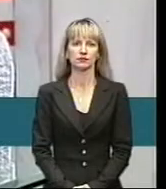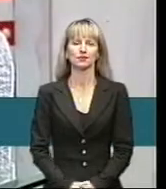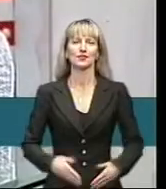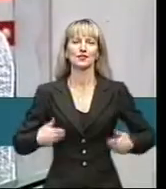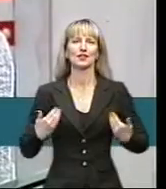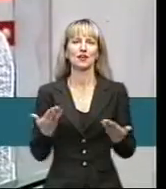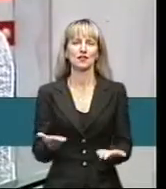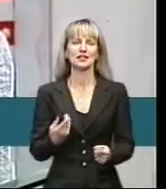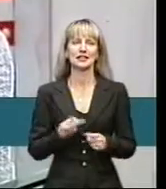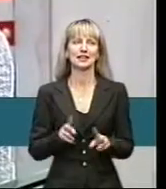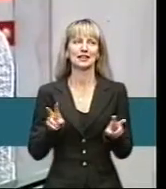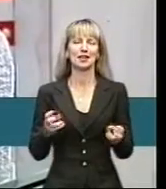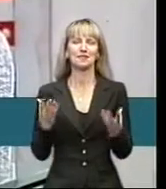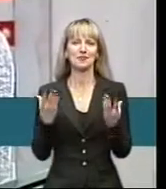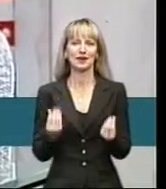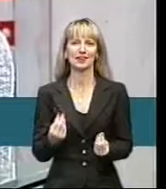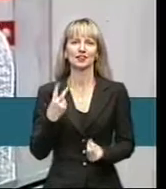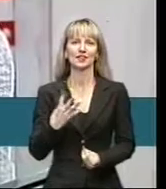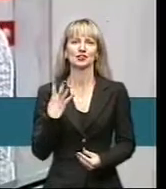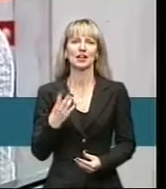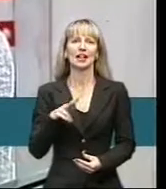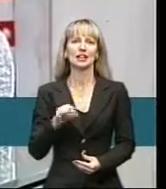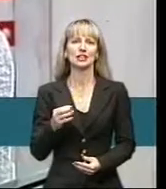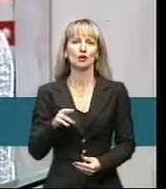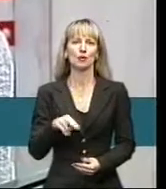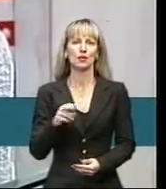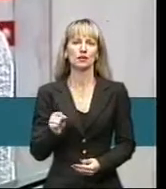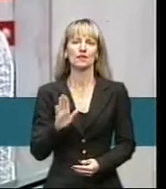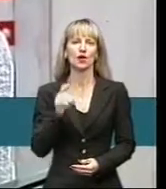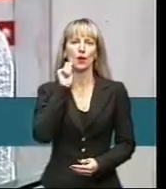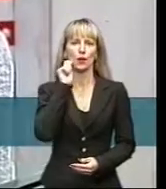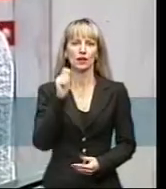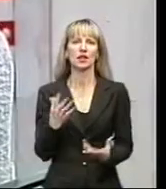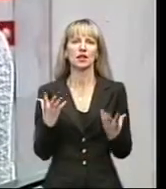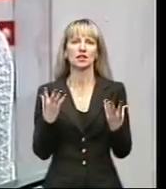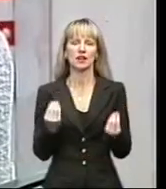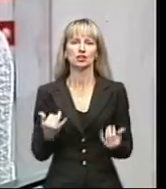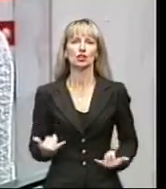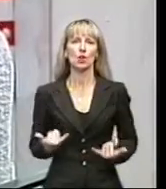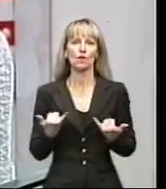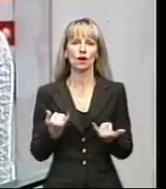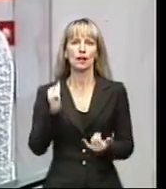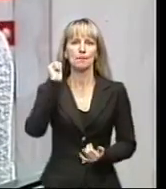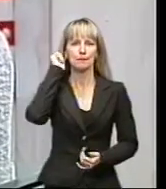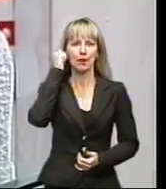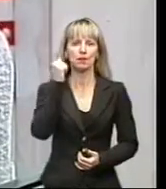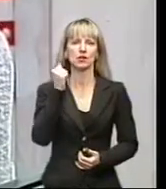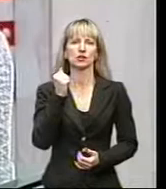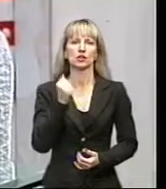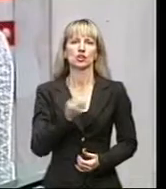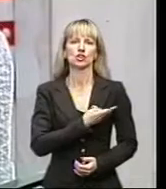Вітаю вас, це тема дня. 24 листопада в Україні – день шанування пам'яті жертв